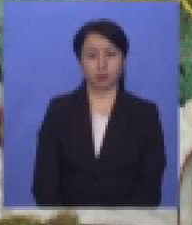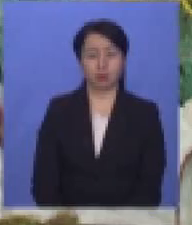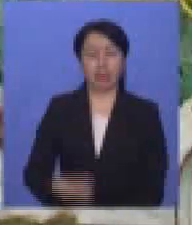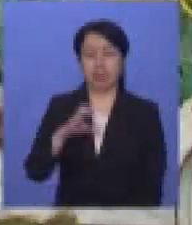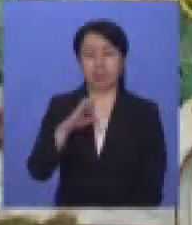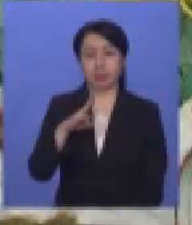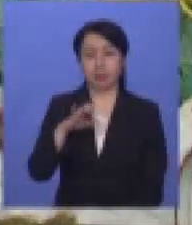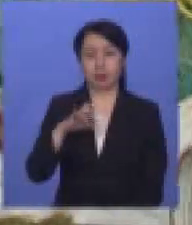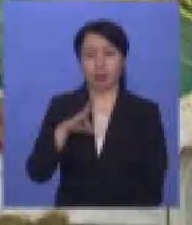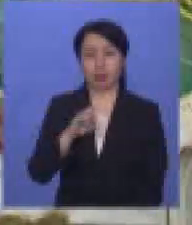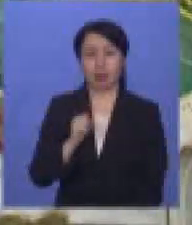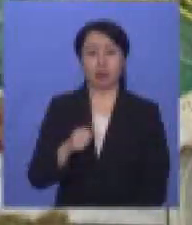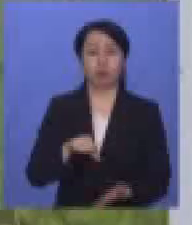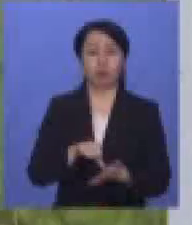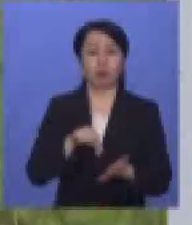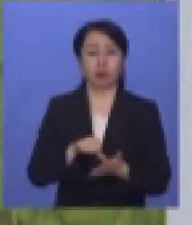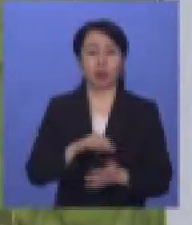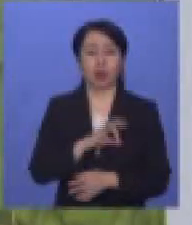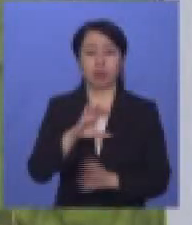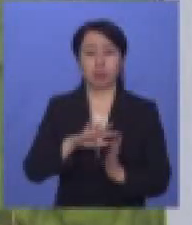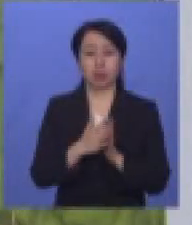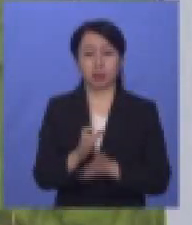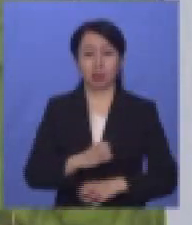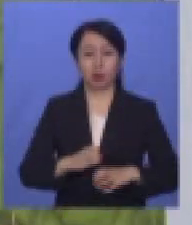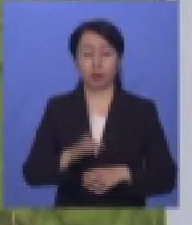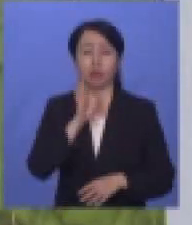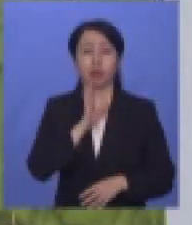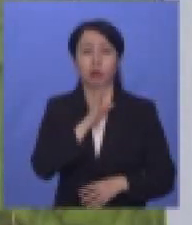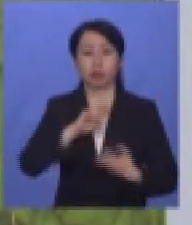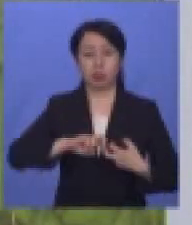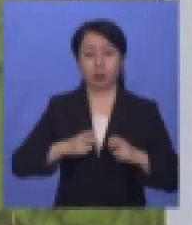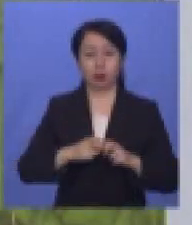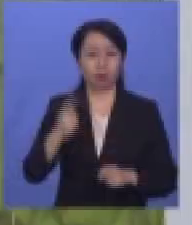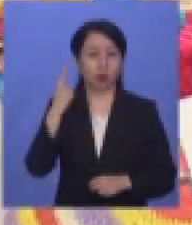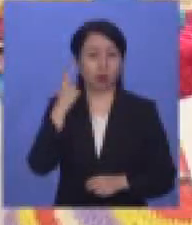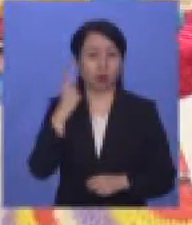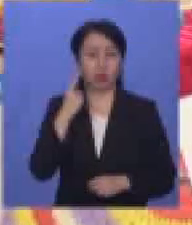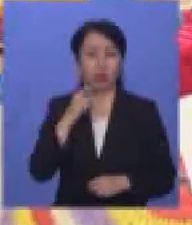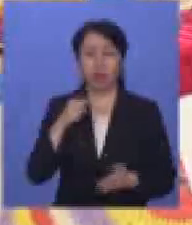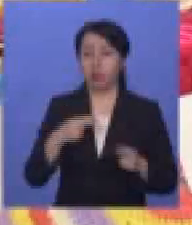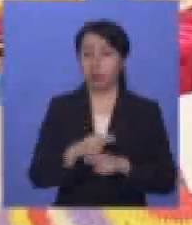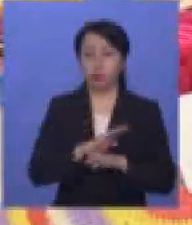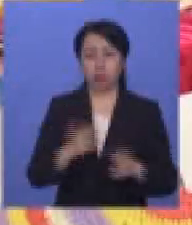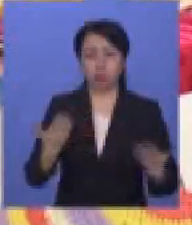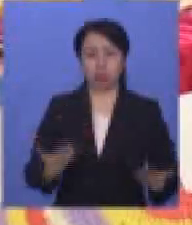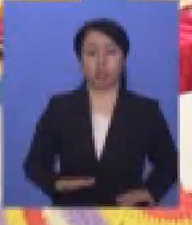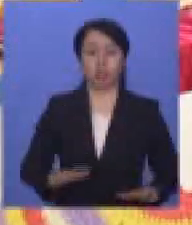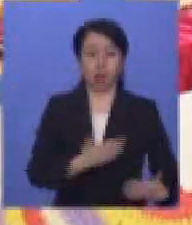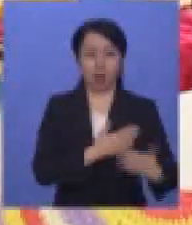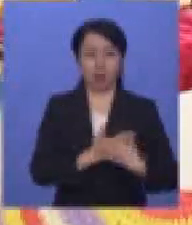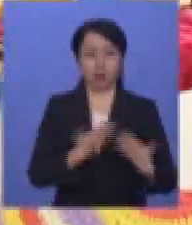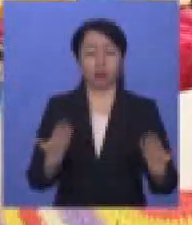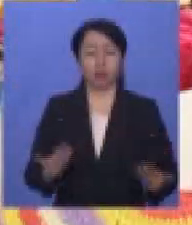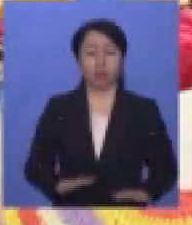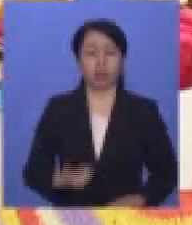Светлана Величенко представляет Рассветский сельский округ. У женщины проблемы со слухом, но это не мешает ей жить активной жизнью.